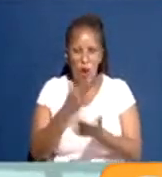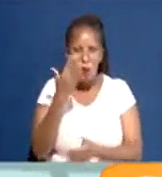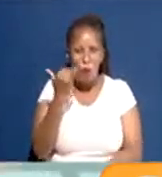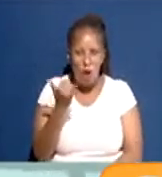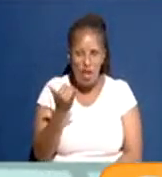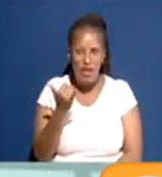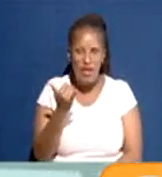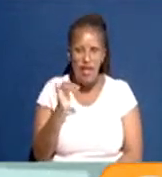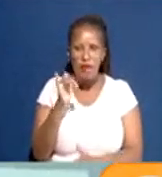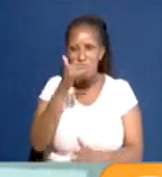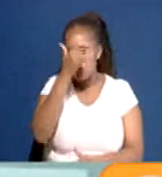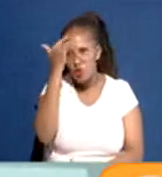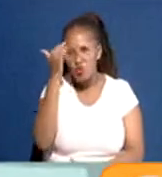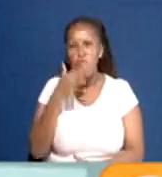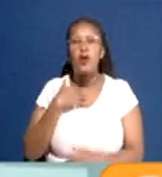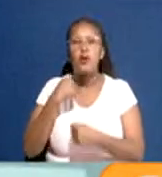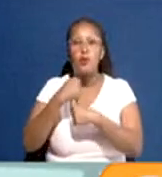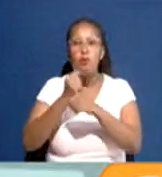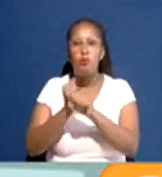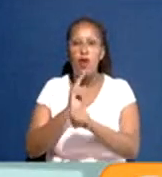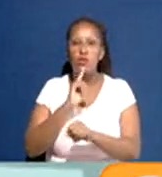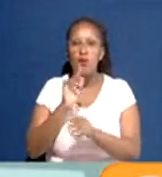sababu tunataka kuhakikisha kwamba